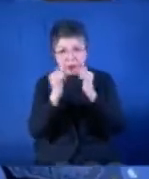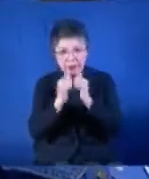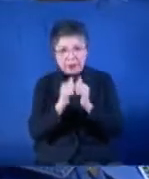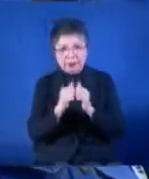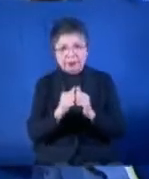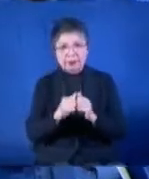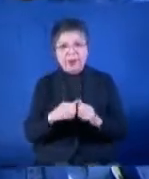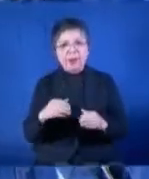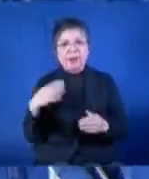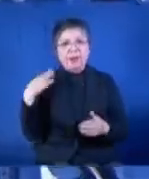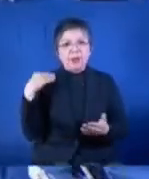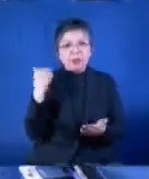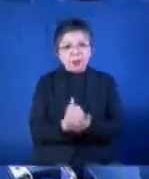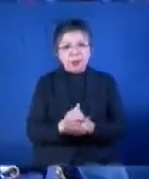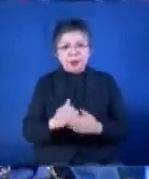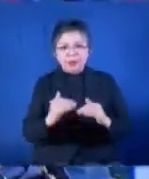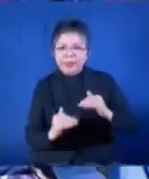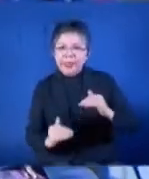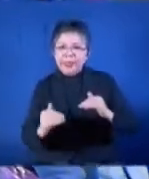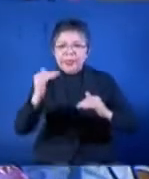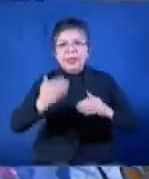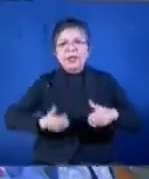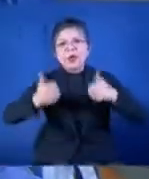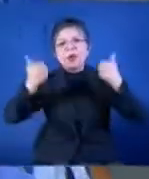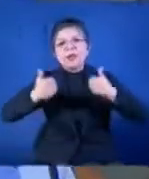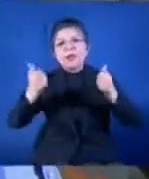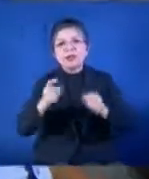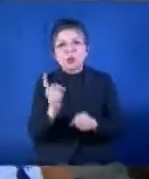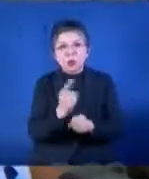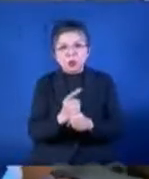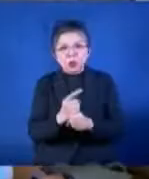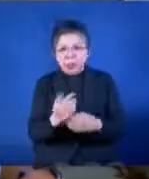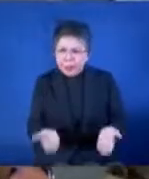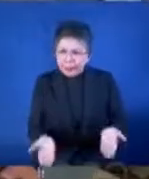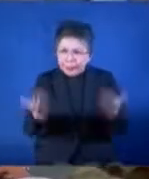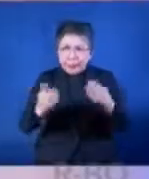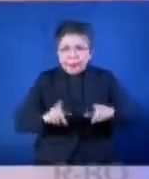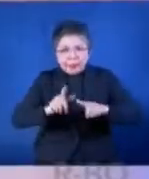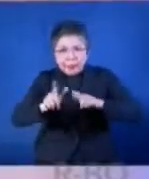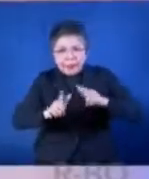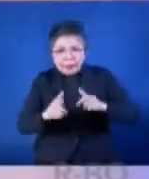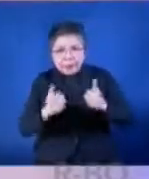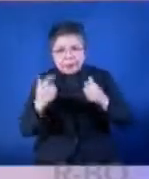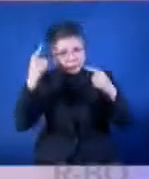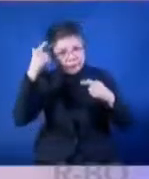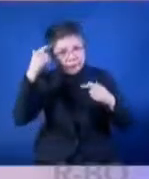adalah meningkatkan kualitas guru kita. Kita tingkatkan kompetensinya, kita pastikan kesejahteraan.